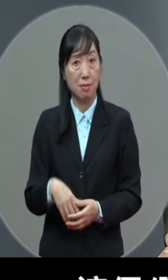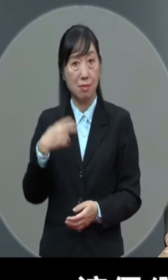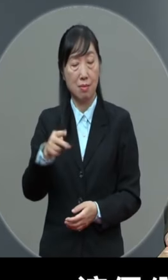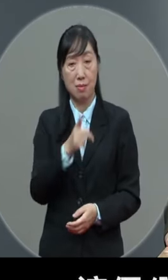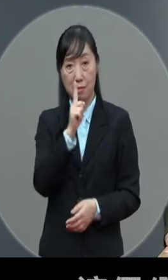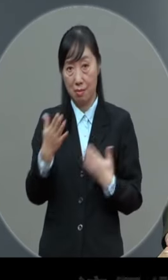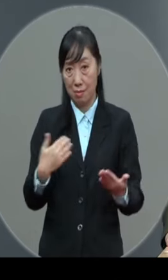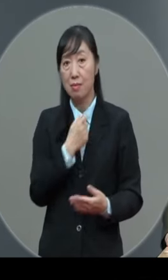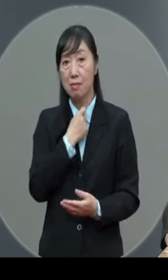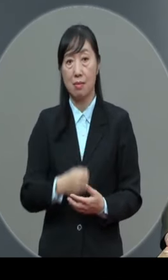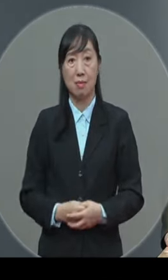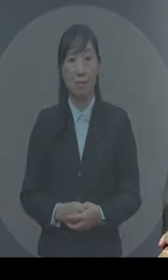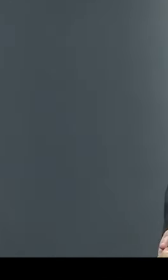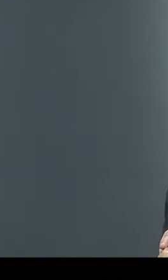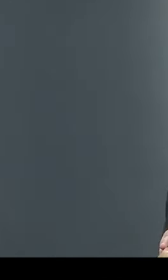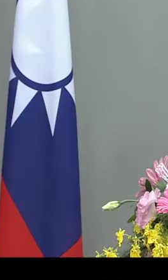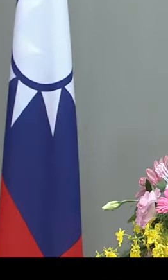的意见。